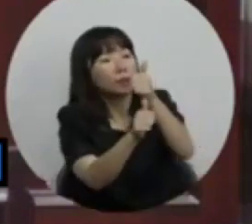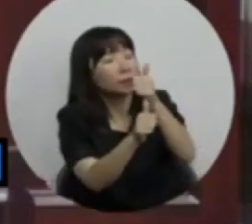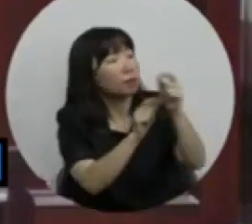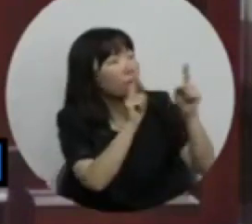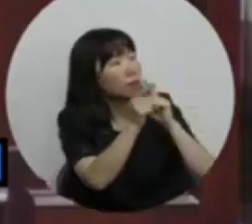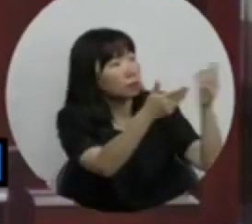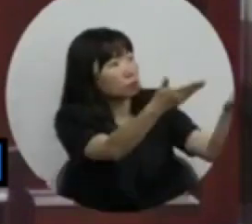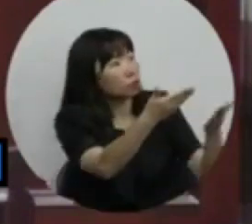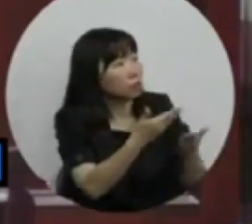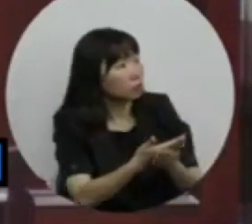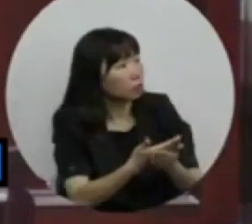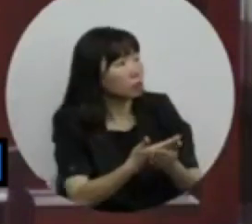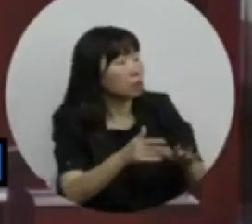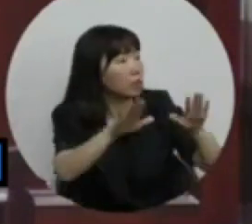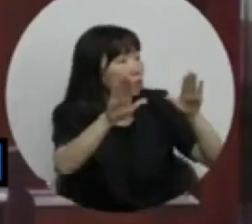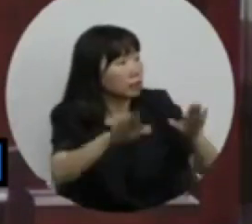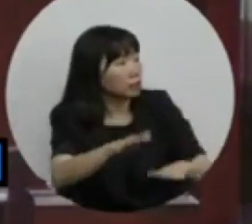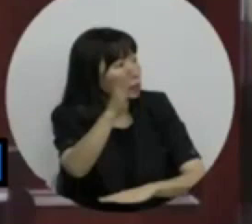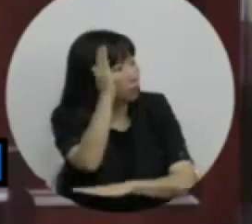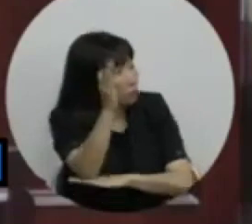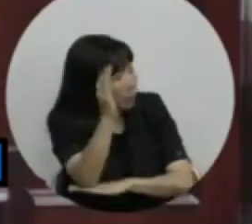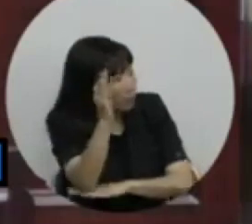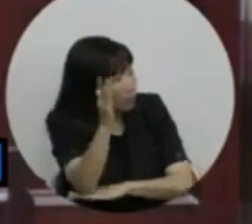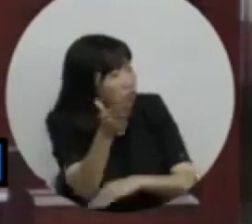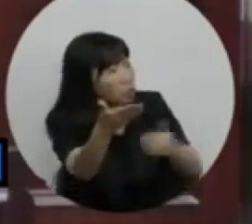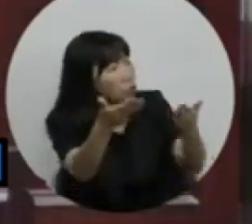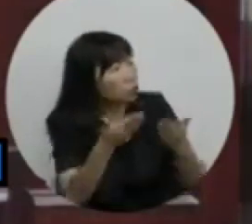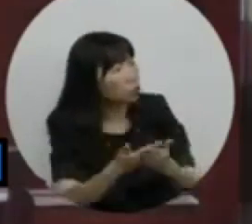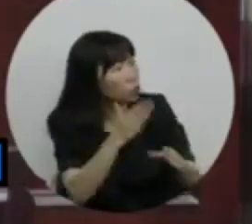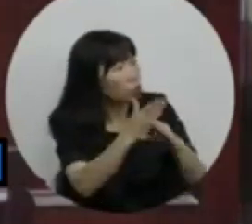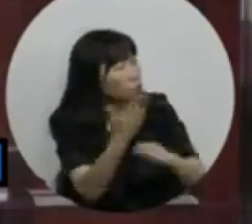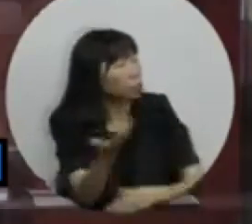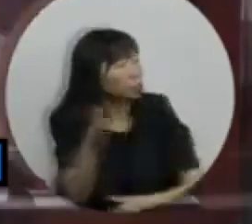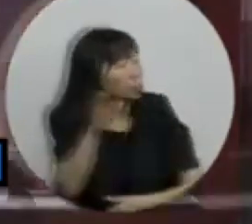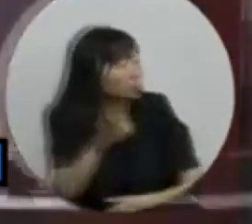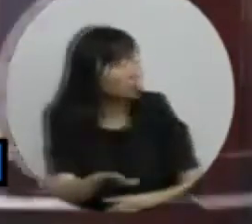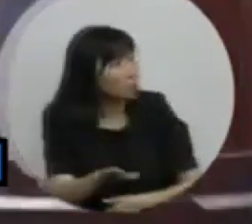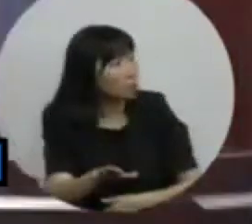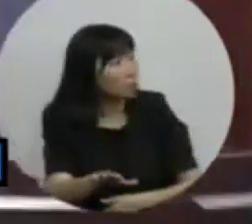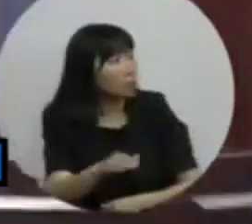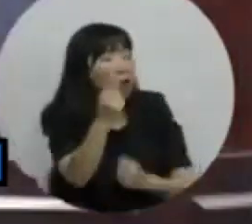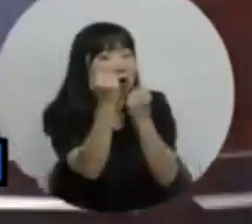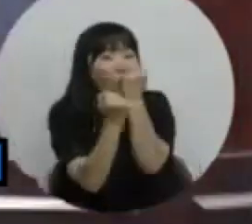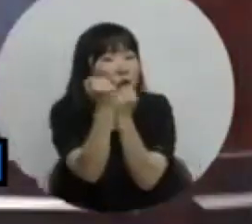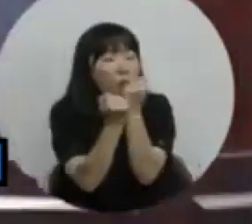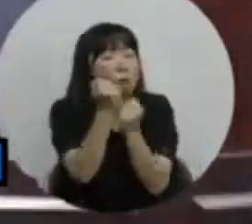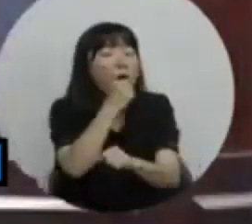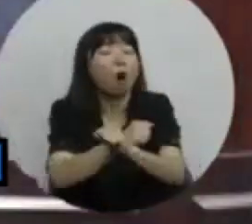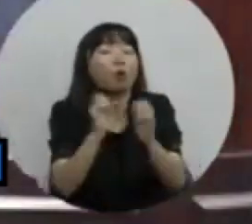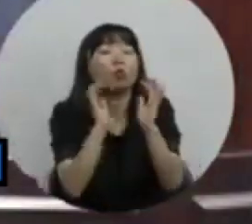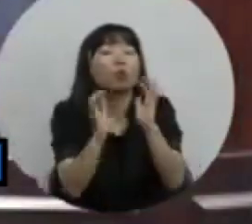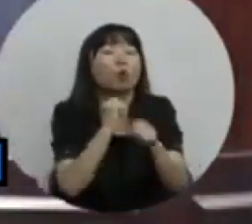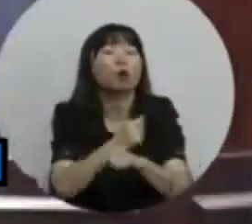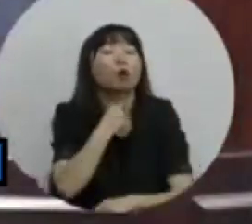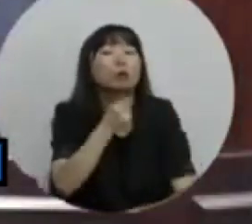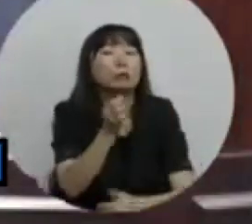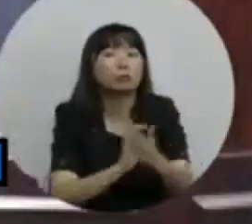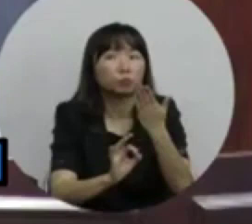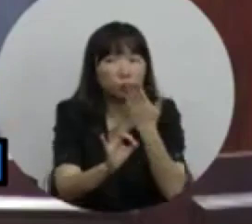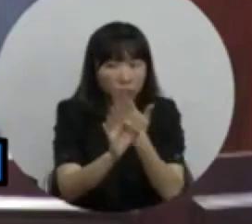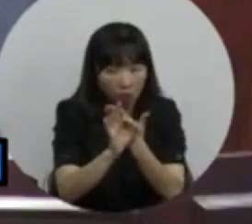실장님 여기서 그 후구절절하게 말씀하시고 계신데 좀 그 설명하고 싶고 토론하고 싶으시면은